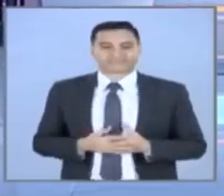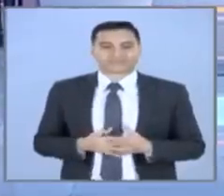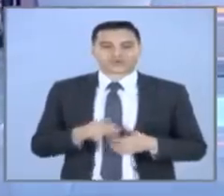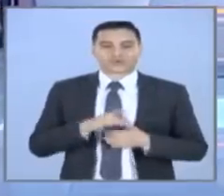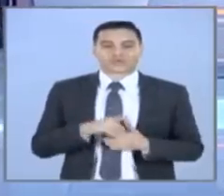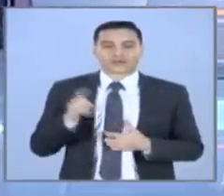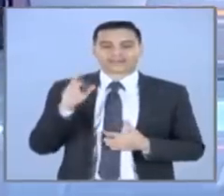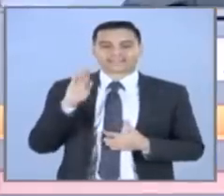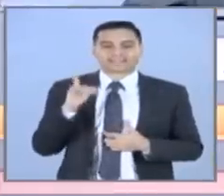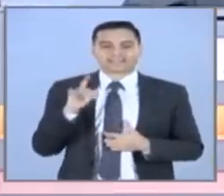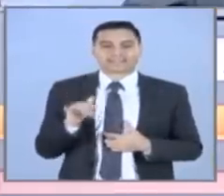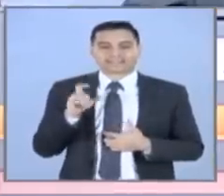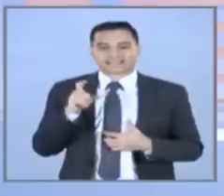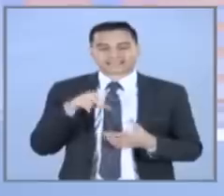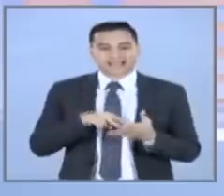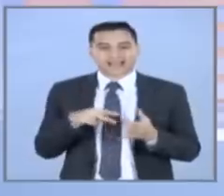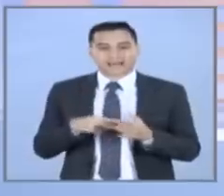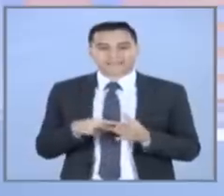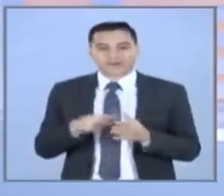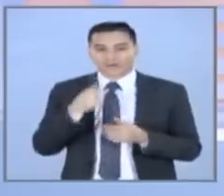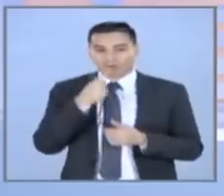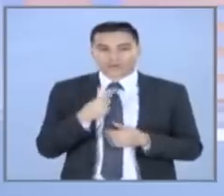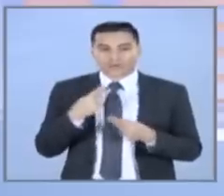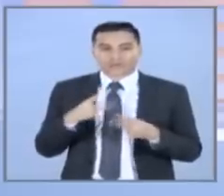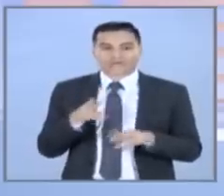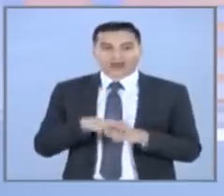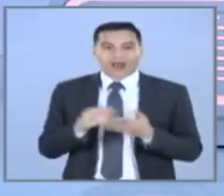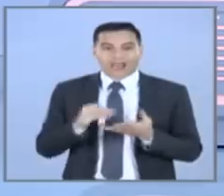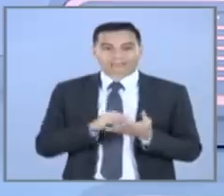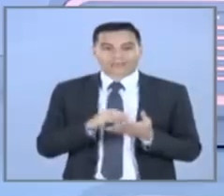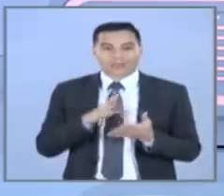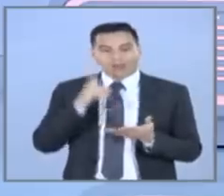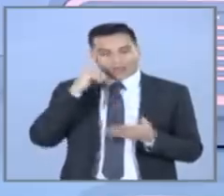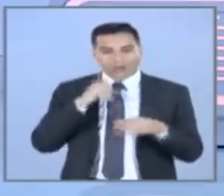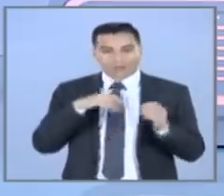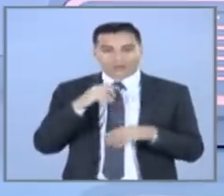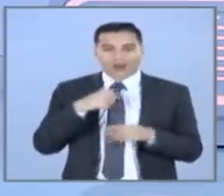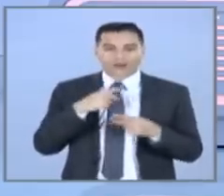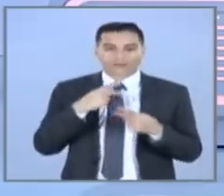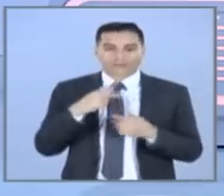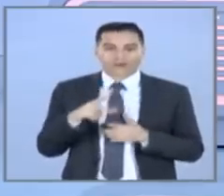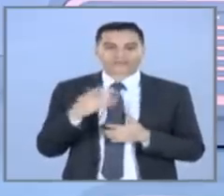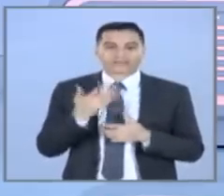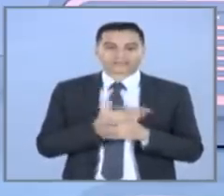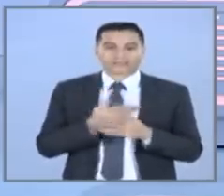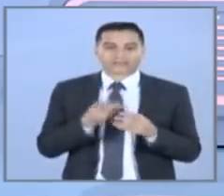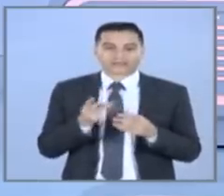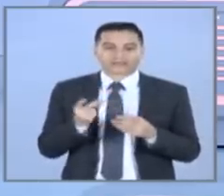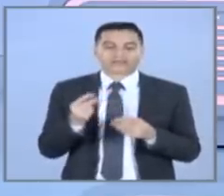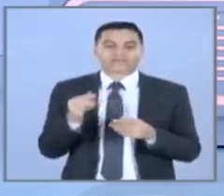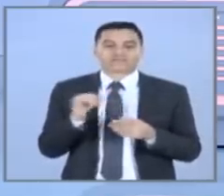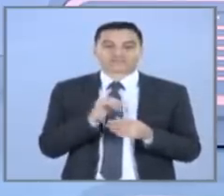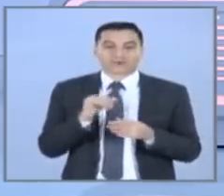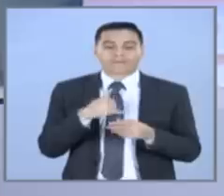دكتورة نسرين ازاي حضرتك؟ اهلا بحضرتك. كنت موافقة على الاشتراك ولا قلقانة؟ لا أنا موافقة لعدة أسباب صراحة يعني.